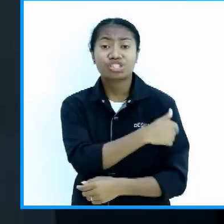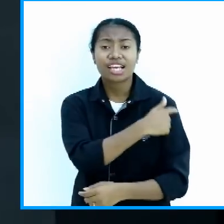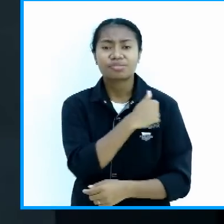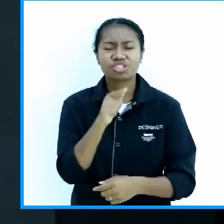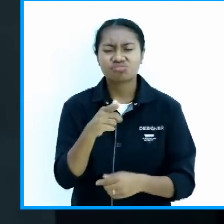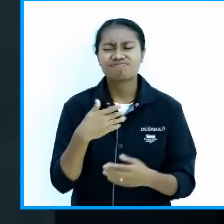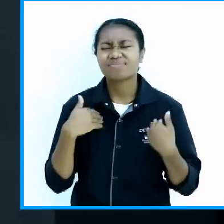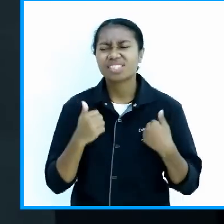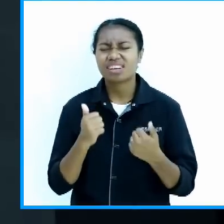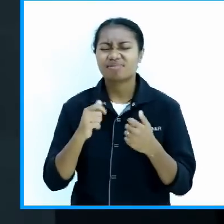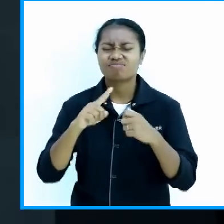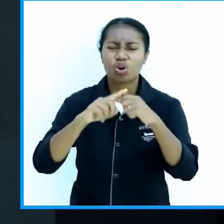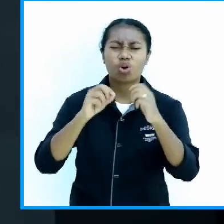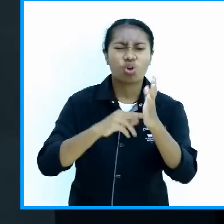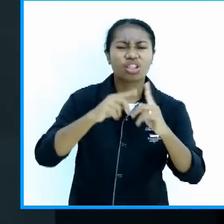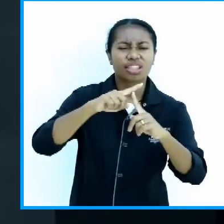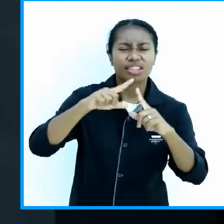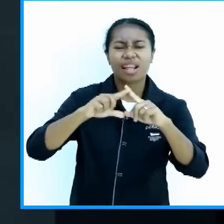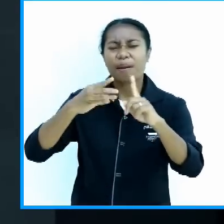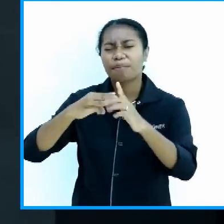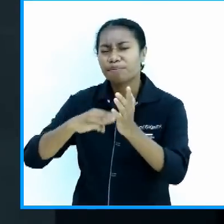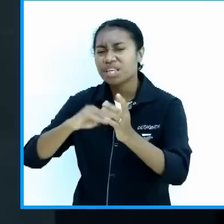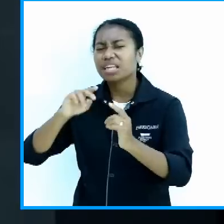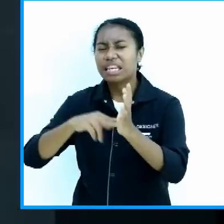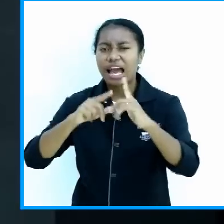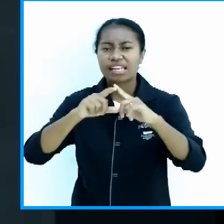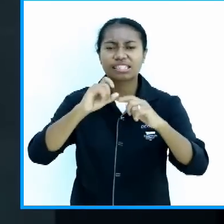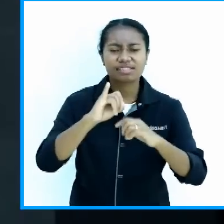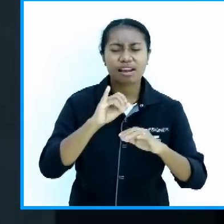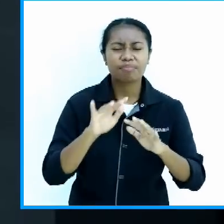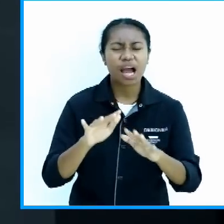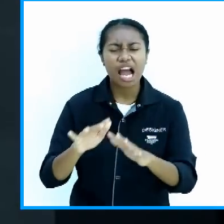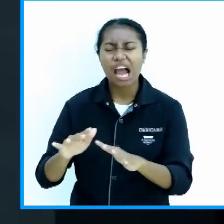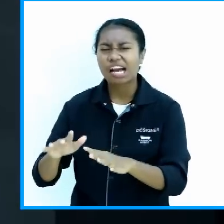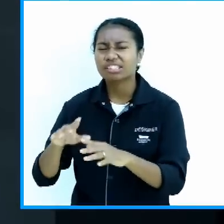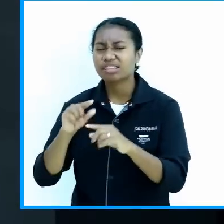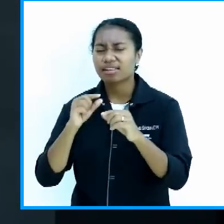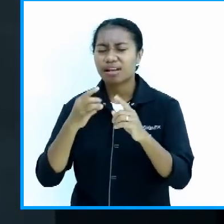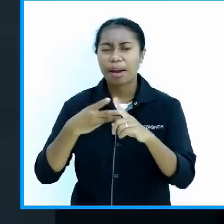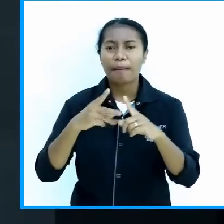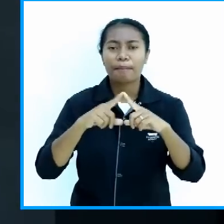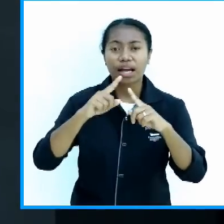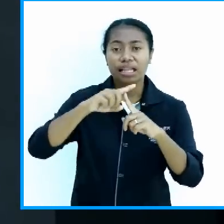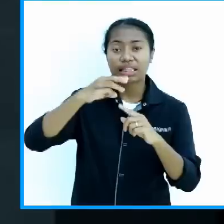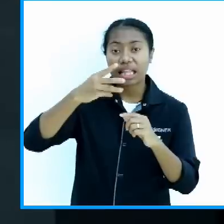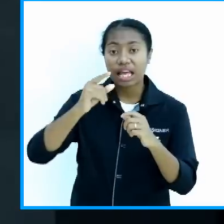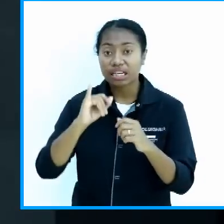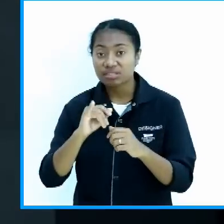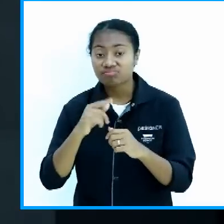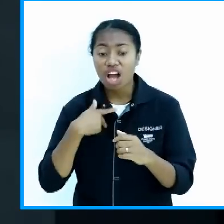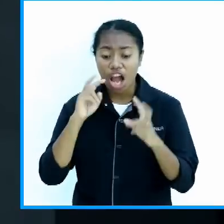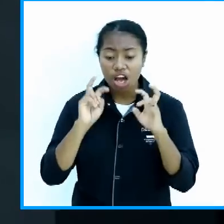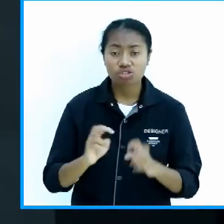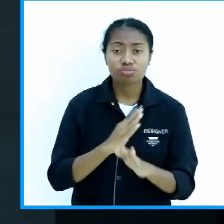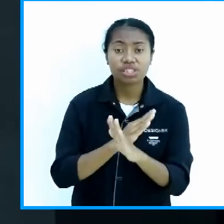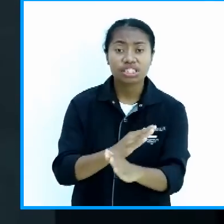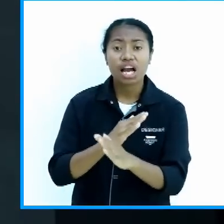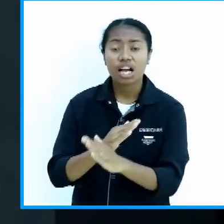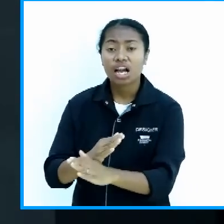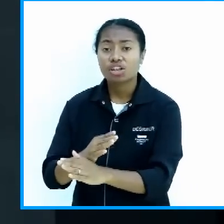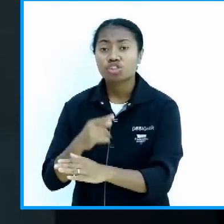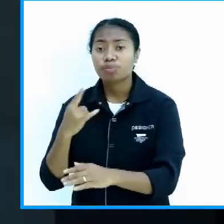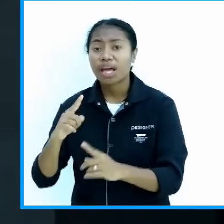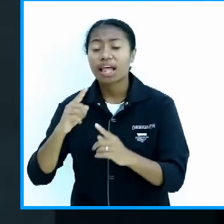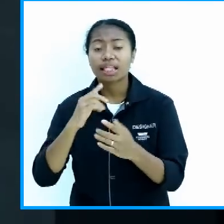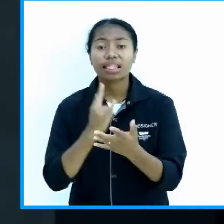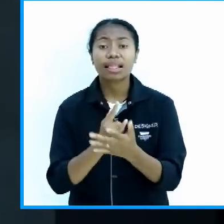benda, segala macam bakteri, segala macam virus lain yang sebenarnya tidak perlu. Maka untuk menjaga supaya dia tetap steril, ada zat-zat yang